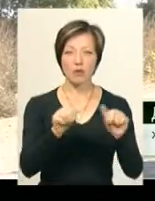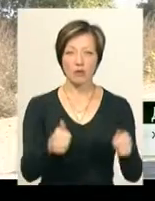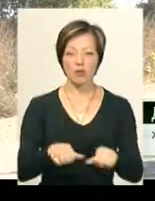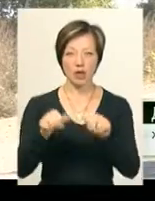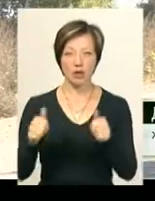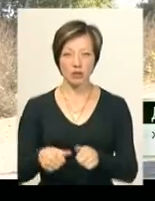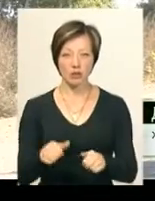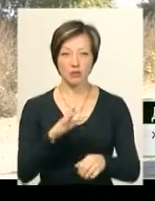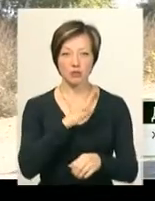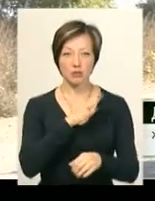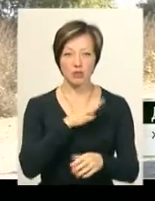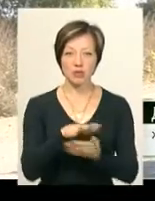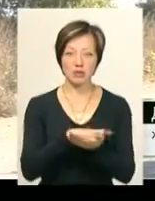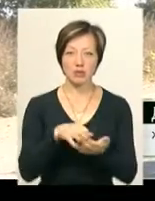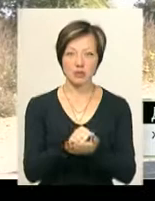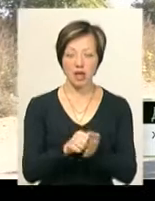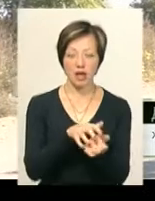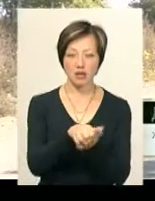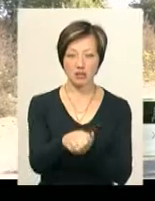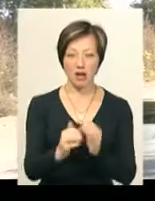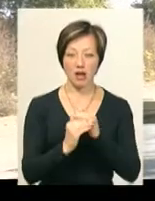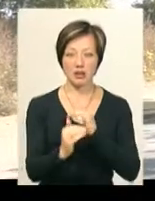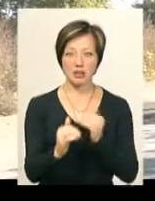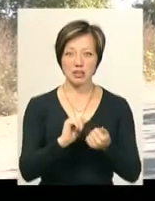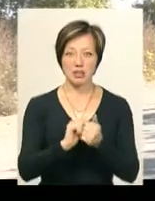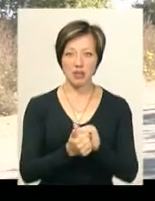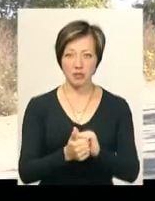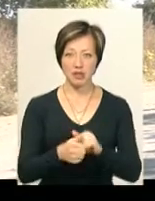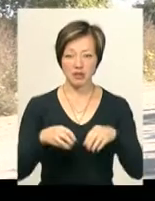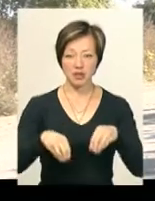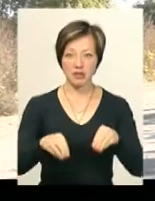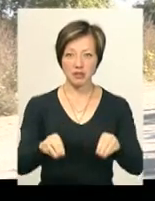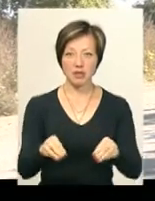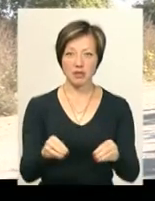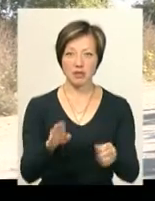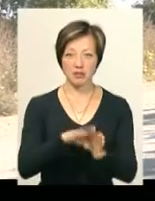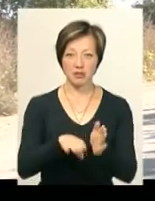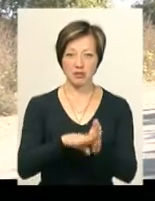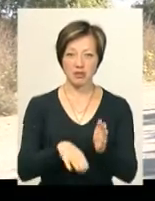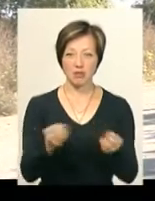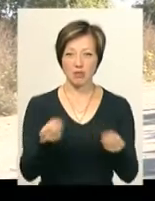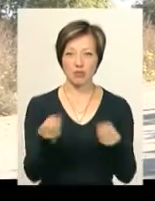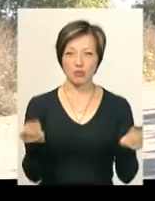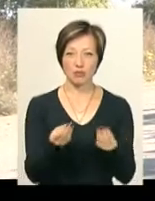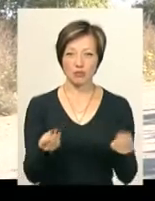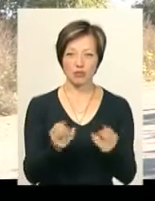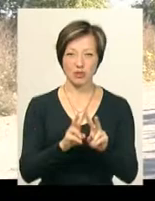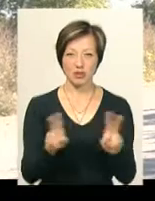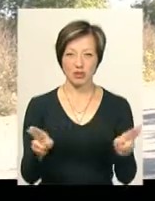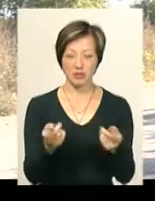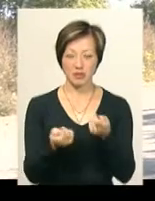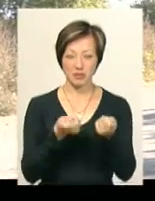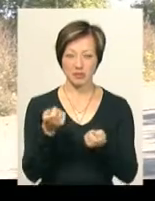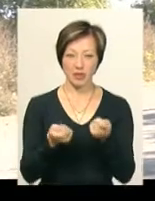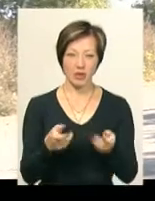трактора були, зараз згріли асфальт. Замість асфальту насипали висівку, мучку. І